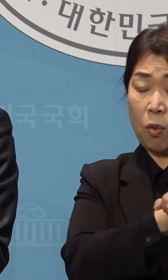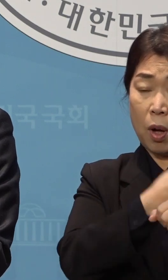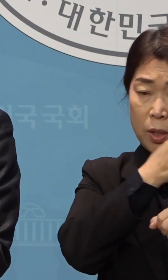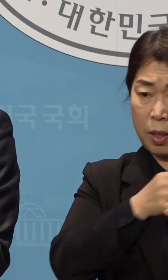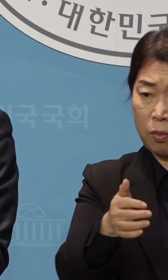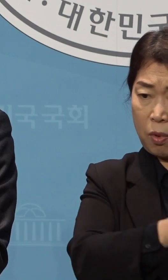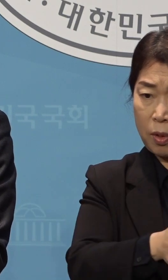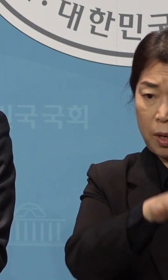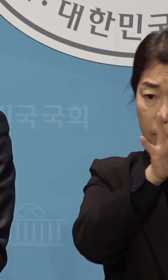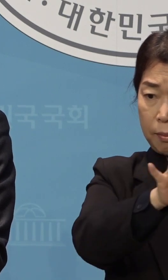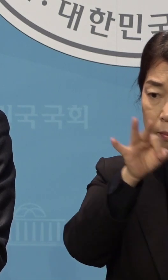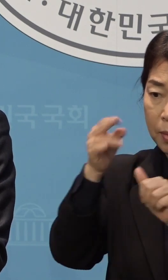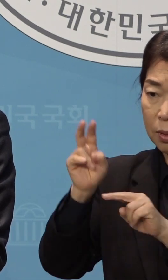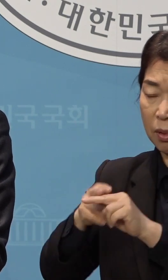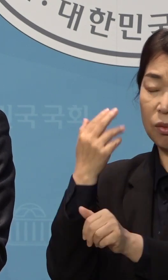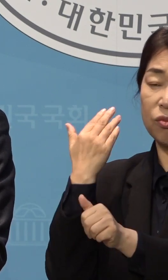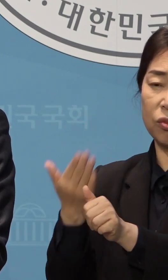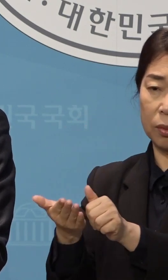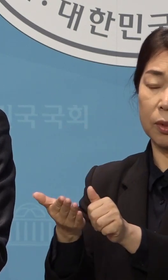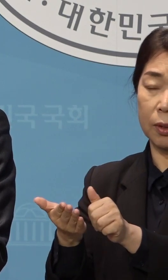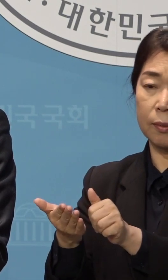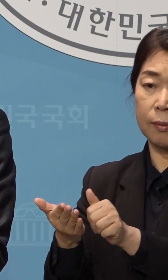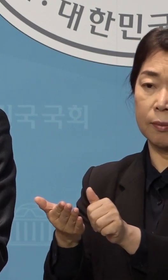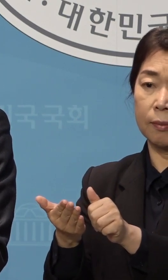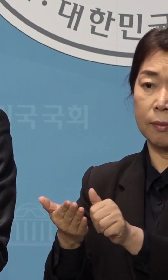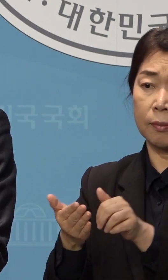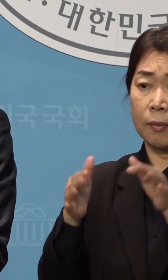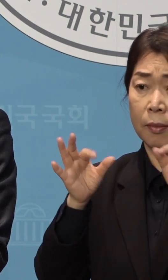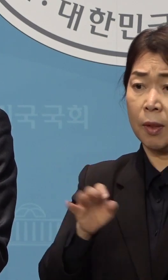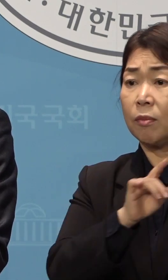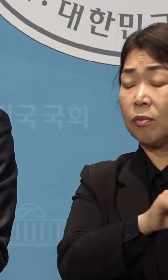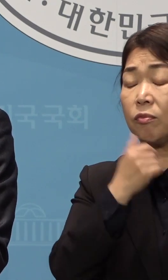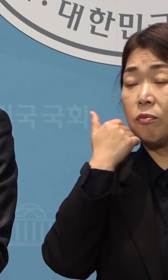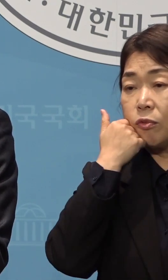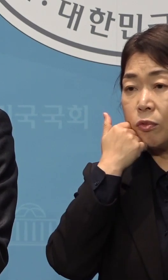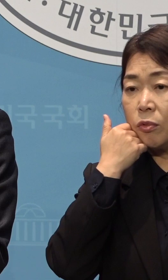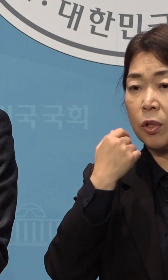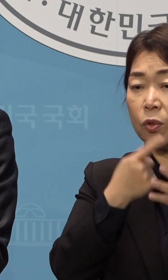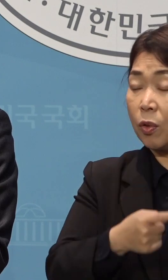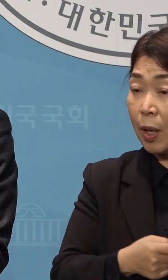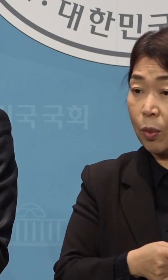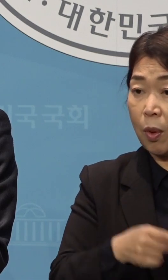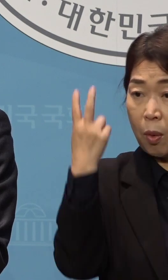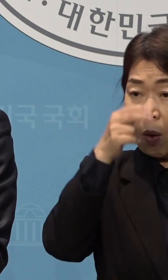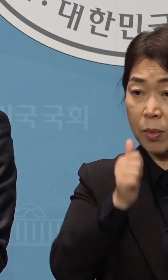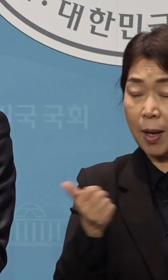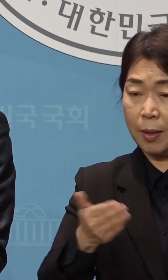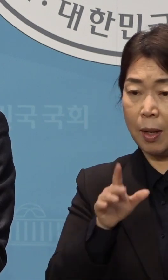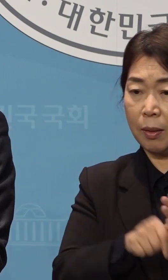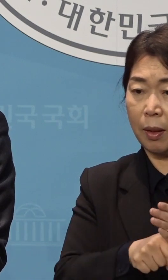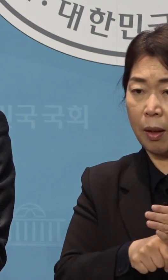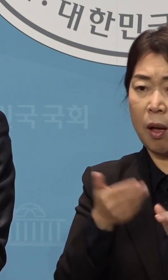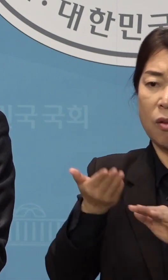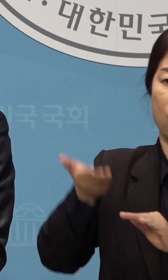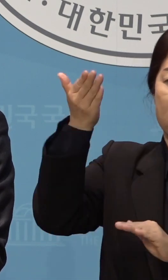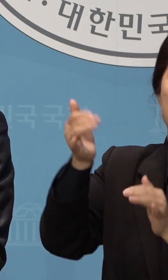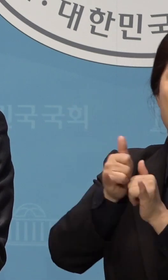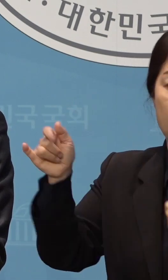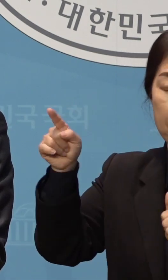장학에 섰습니다 김일 위원장은 윤 대통령의 검사직 시절 직속